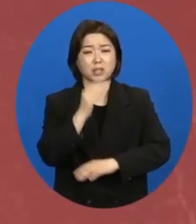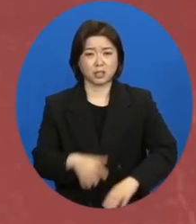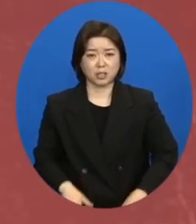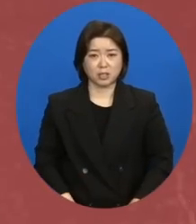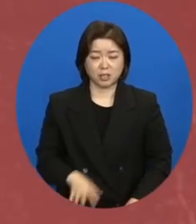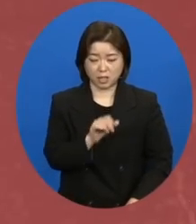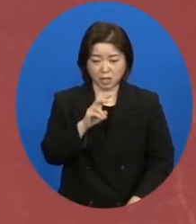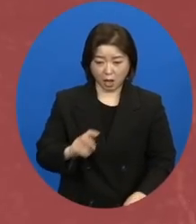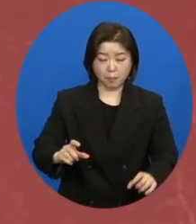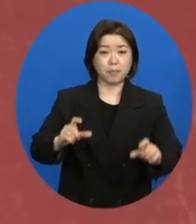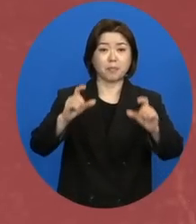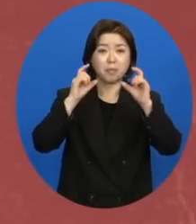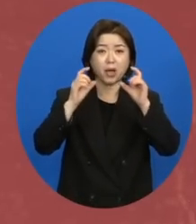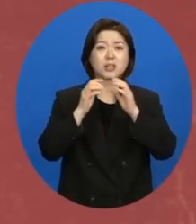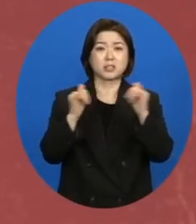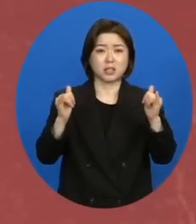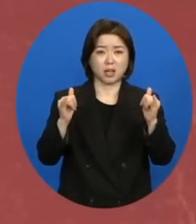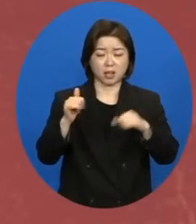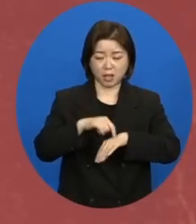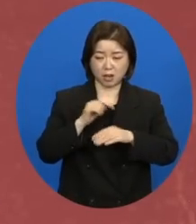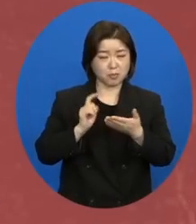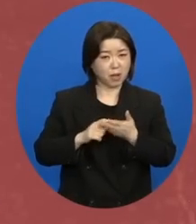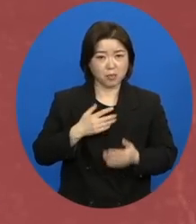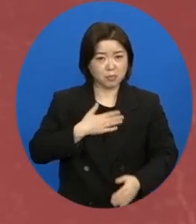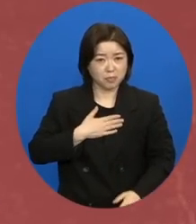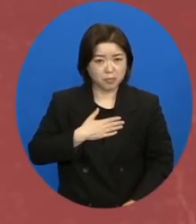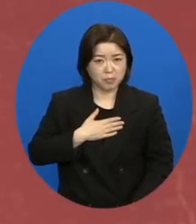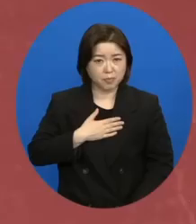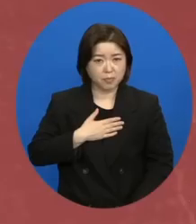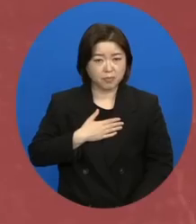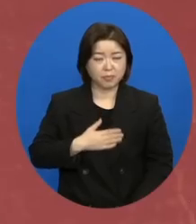암 판정 맞는 사람들의 심정 아십니까?